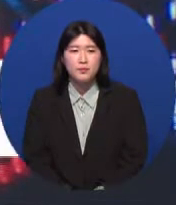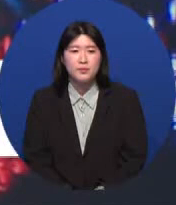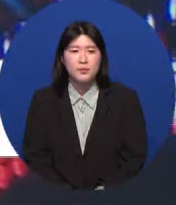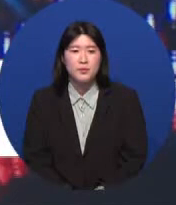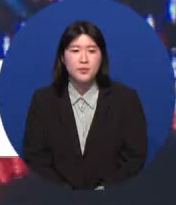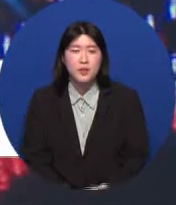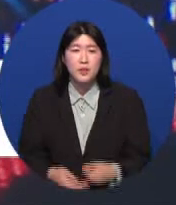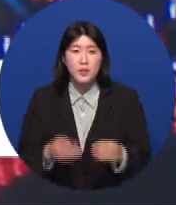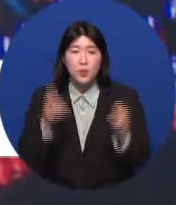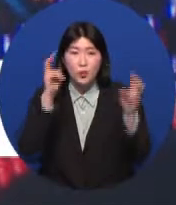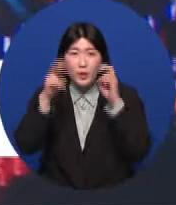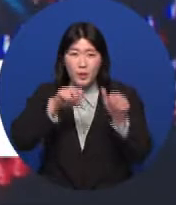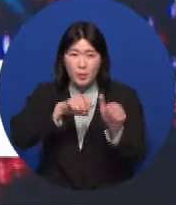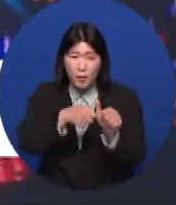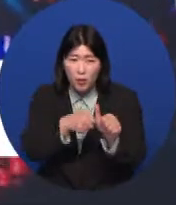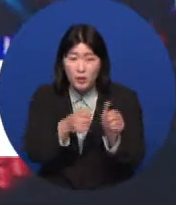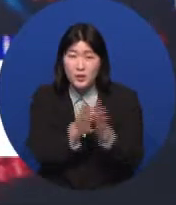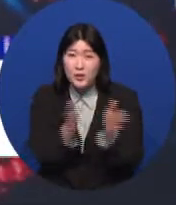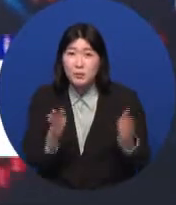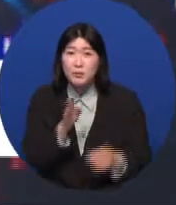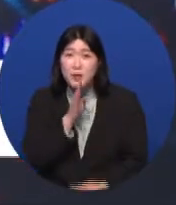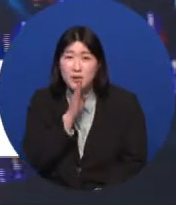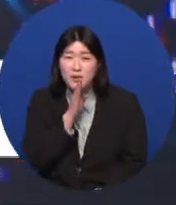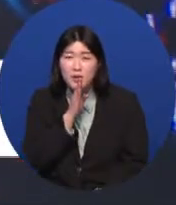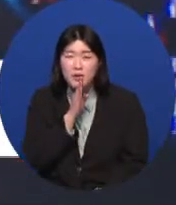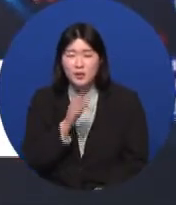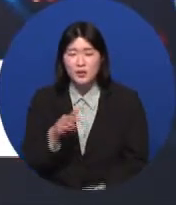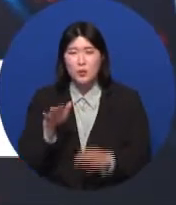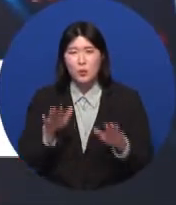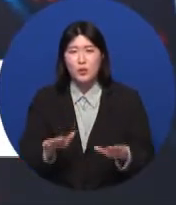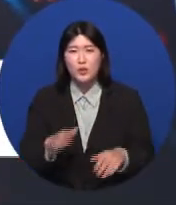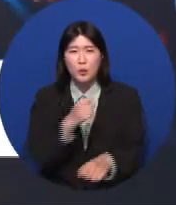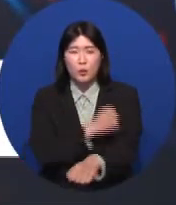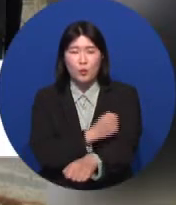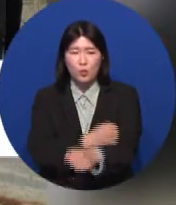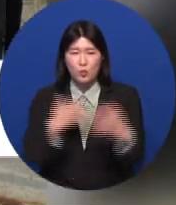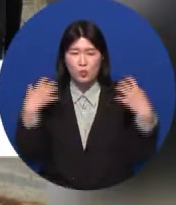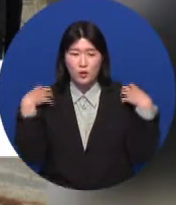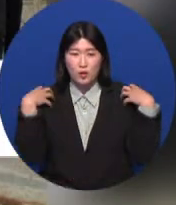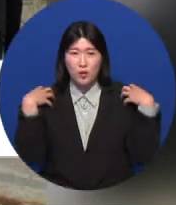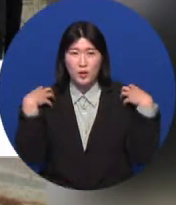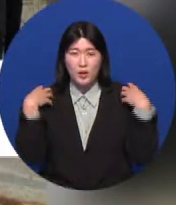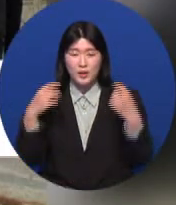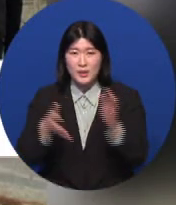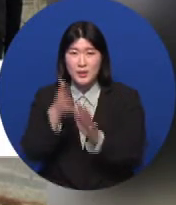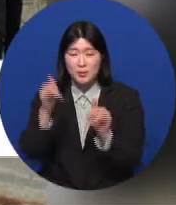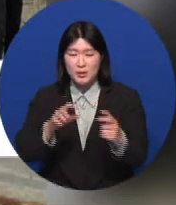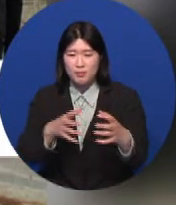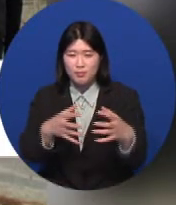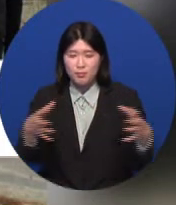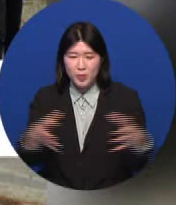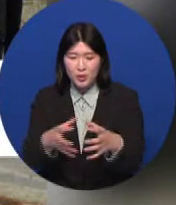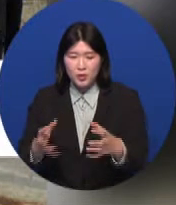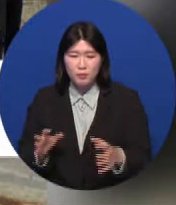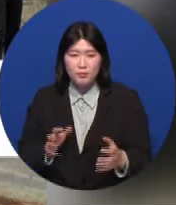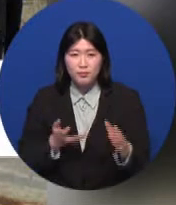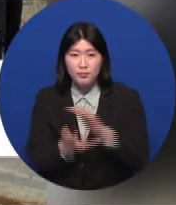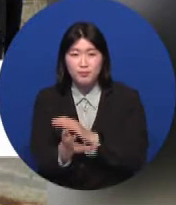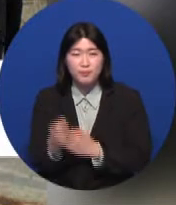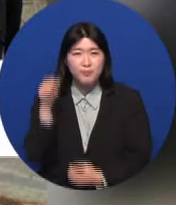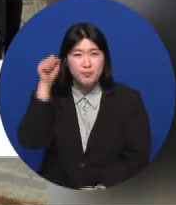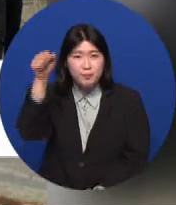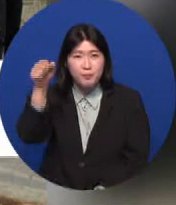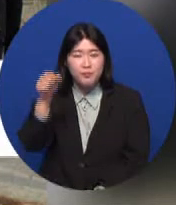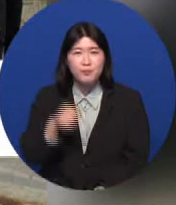중대 제가 처벌 법의 시행에 들어간 가운데 충성 권모 동시 민서의 단체들이 대전 지방 고용 노동 청 앞에 집결해